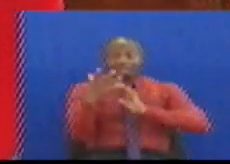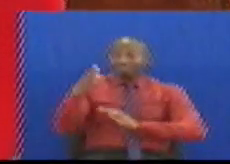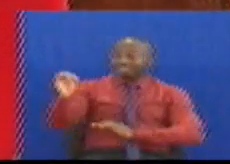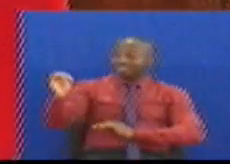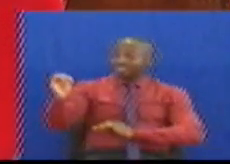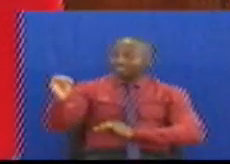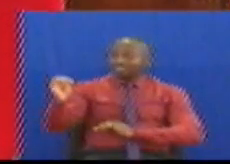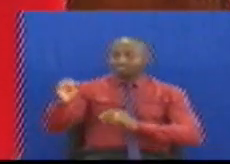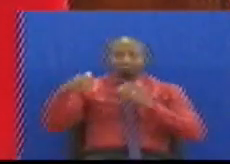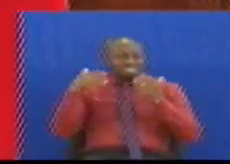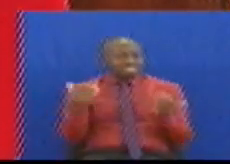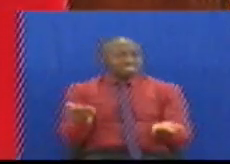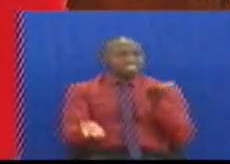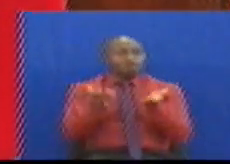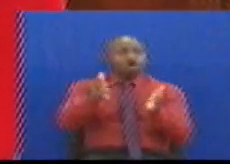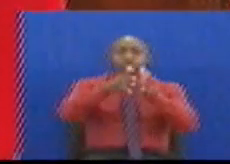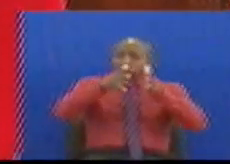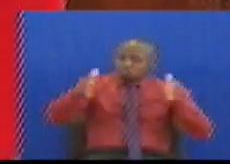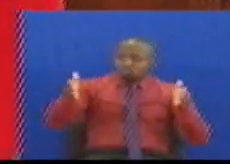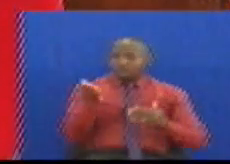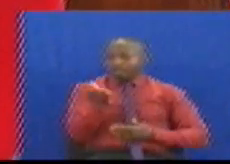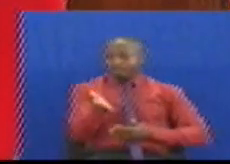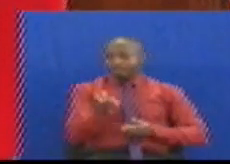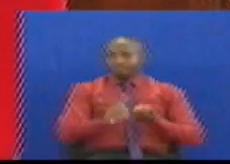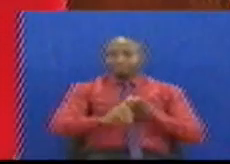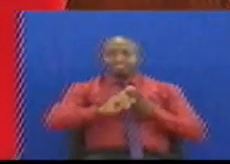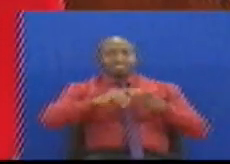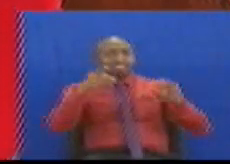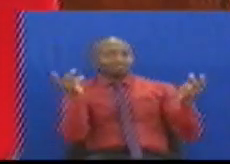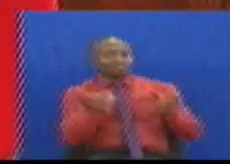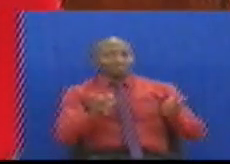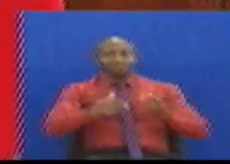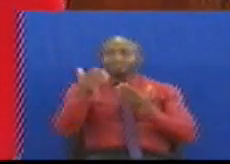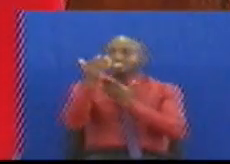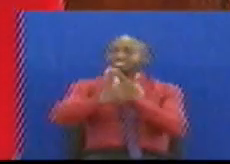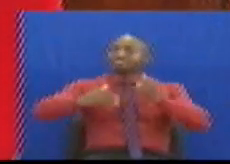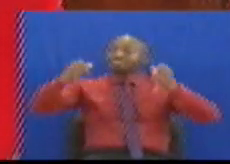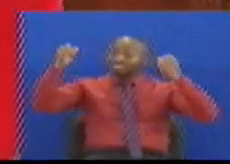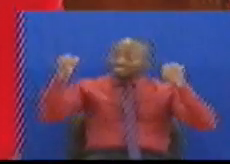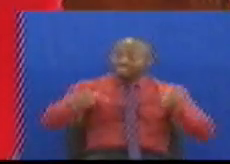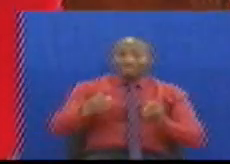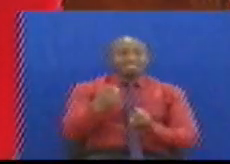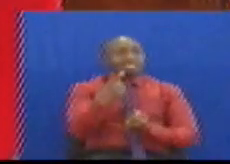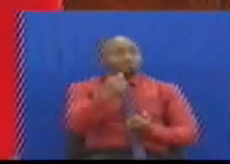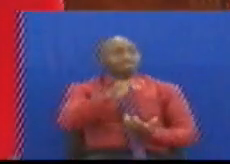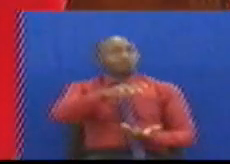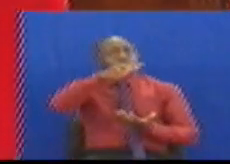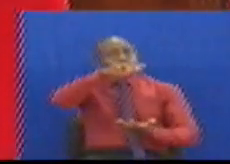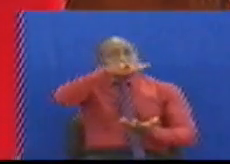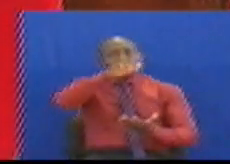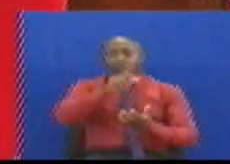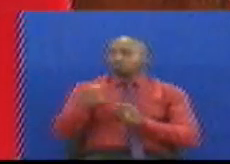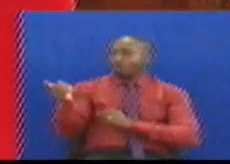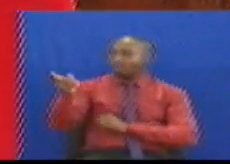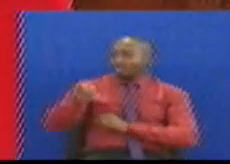658. Hiki ni kiwango kikubwa Mheshimiwa Naibu Spika. Na ukizungumza nchi nzima ni fedha nyingi na madiwani wengi wanadai.